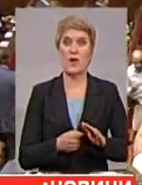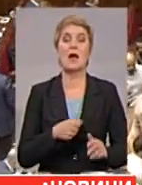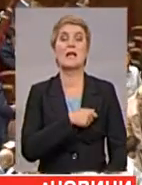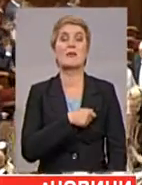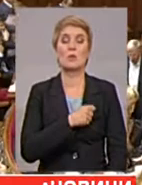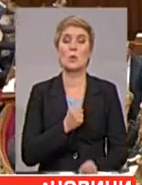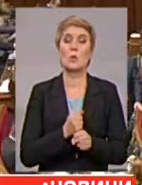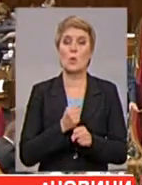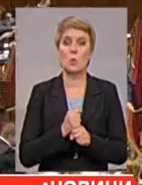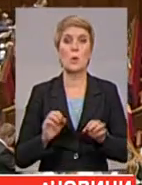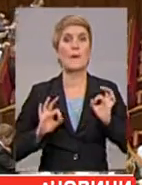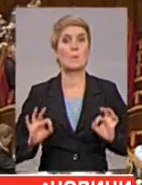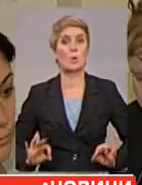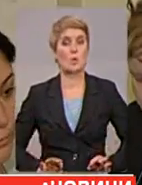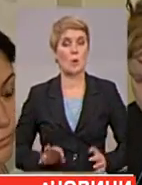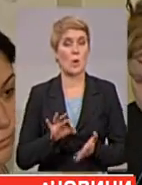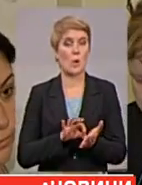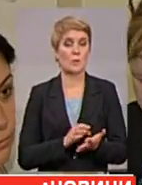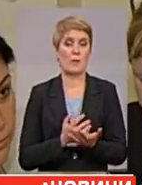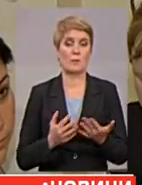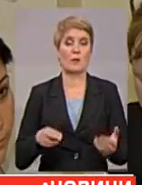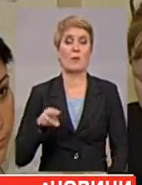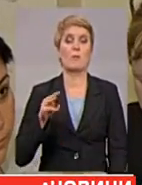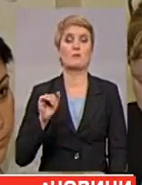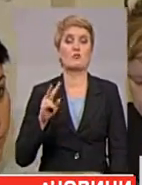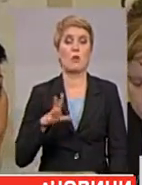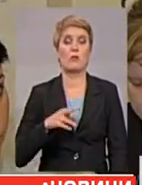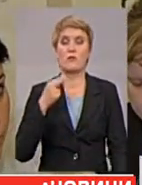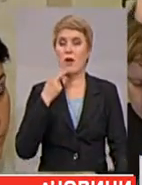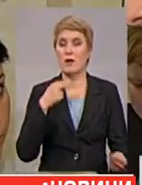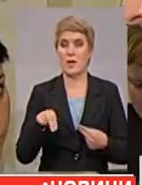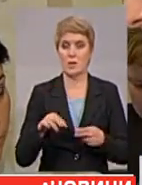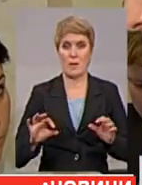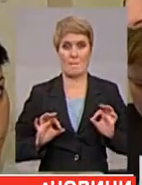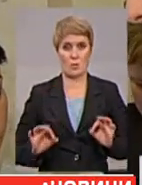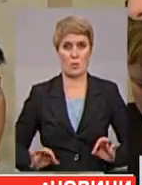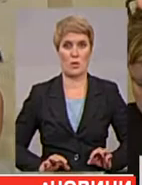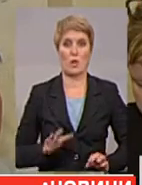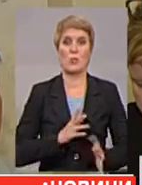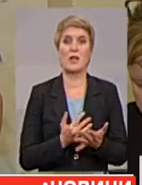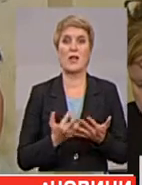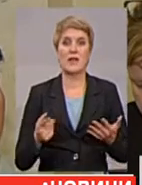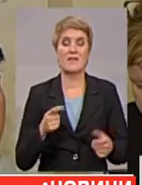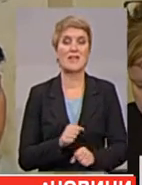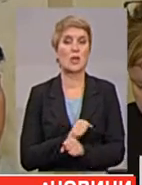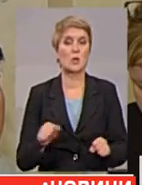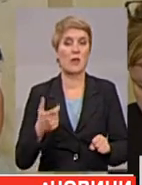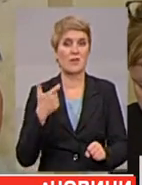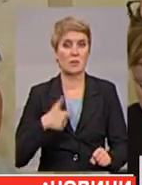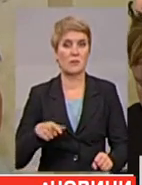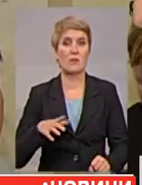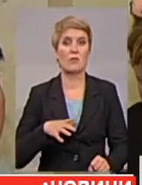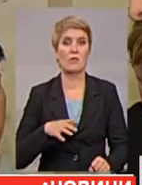роботу генпрокурора оцінюють по-різному. Пшонка був кращим генеральним прокурором. Були речі, які він не дозволяв собі, бо він